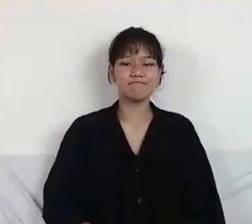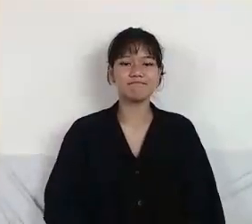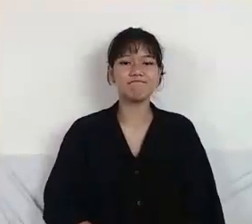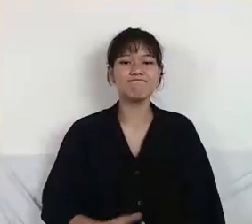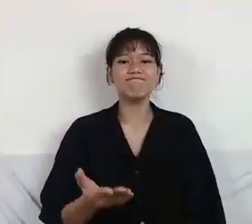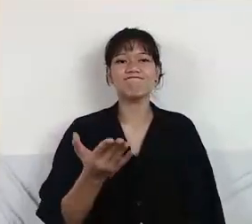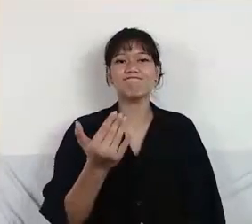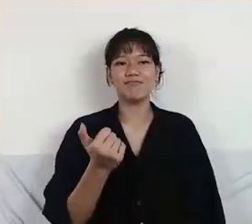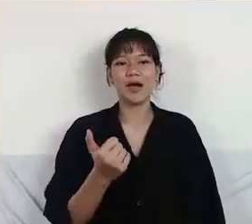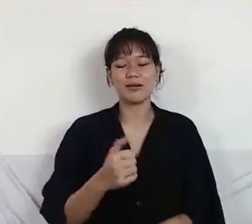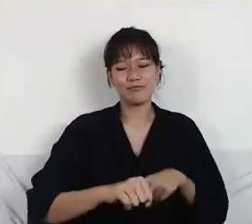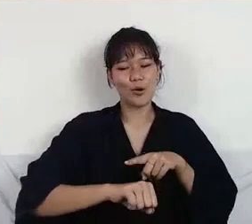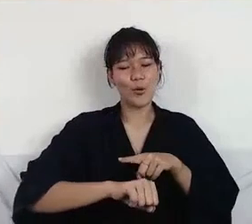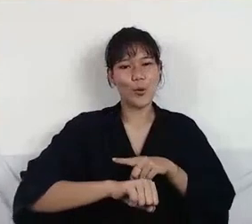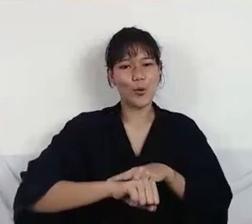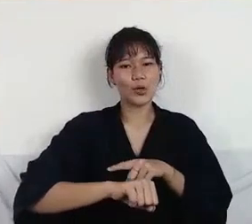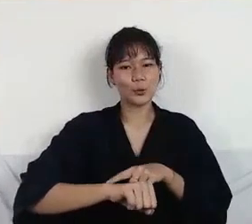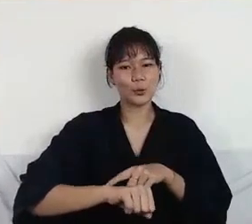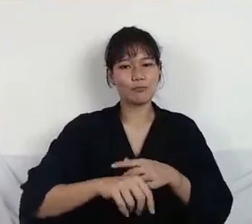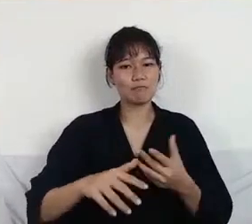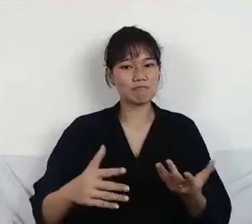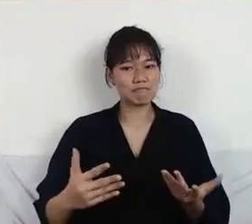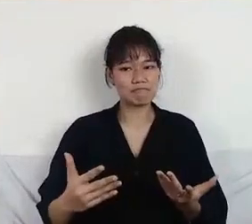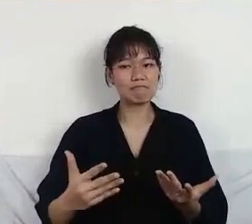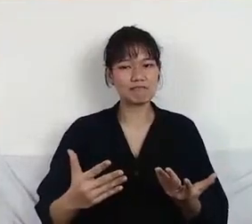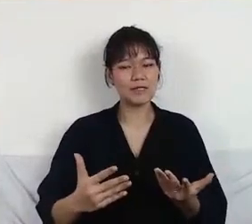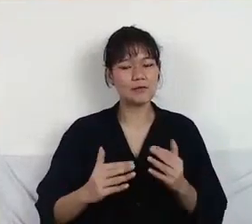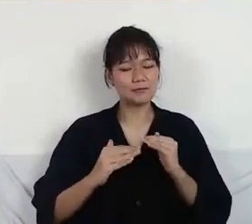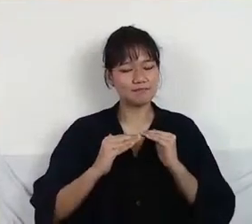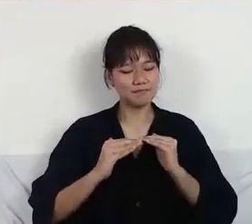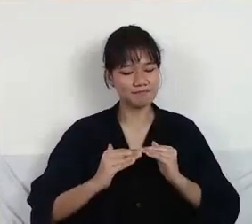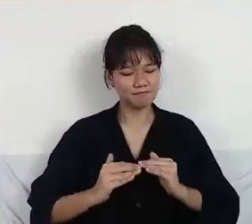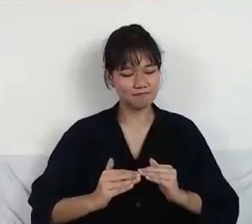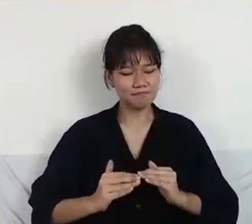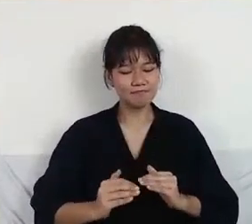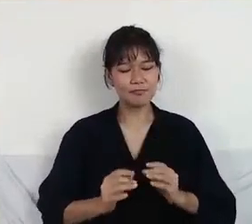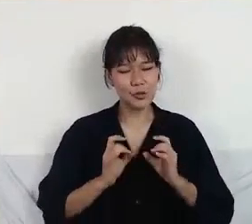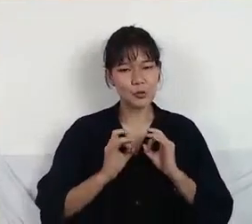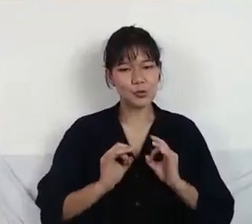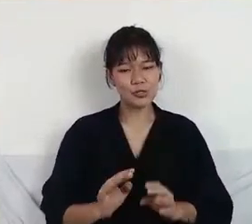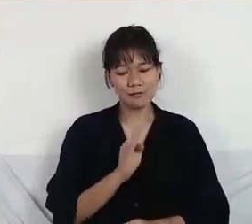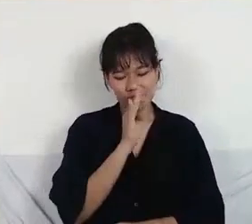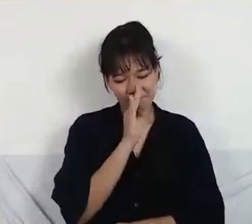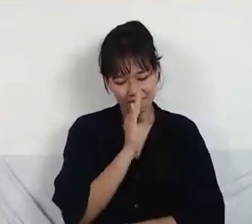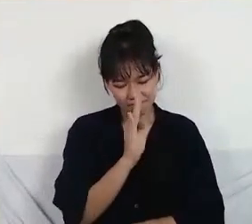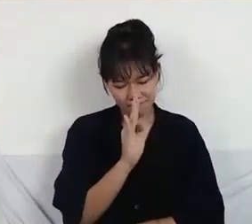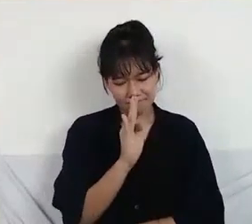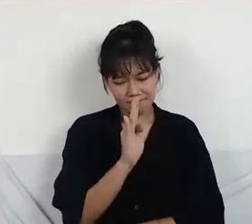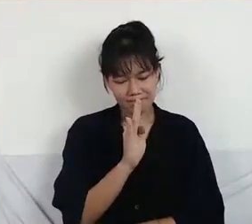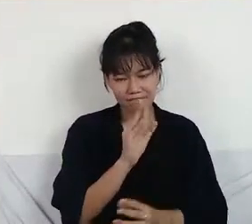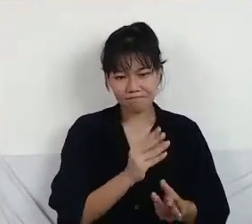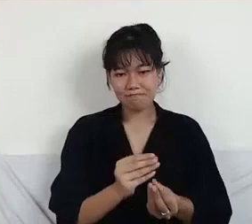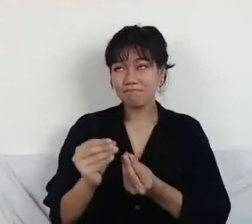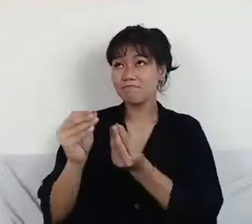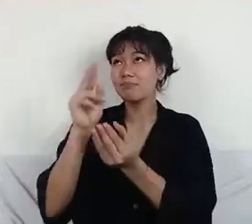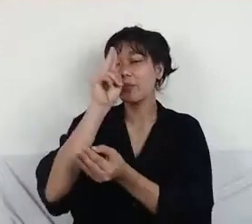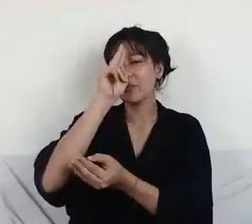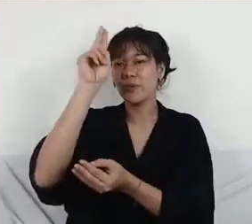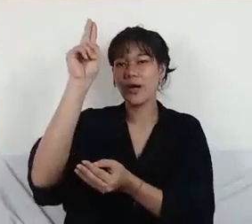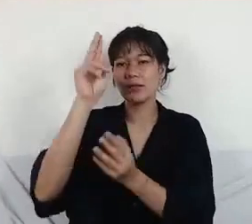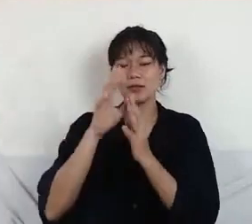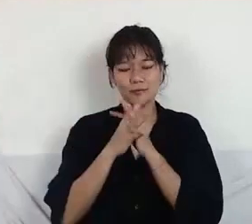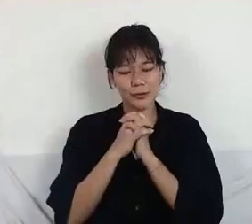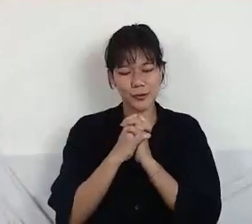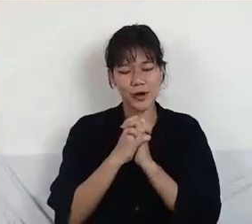Kita menggunakan waktu teduh ini sejenak untuk kita bisa mengakui dosa kita di dalam Tuhan, dalam doa.